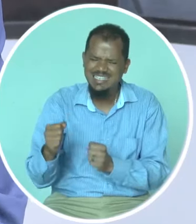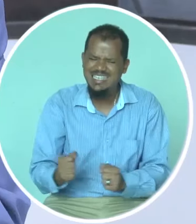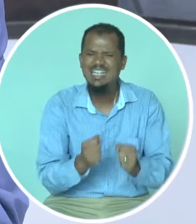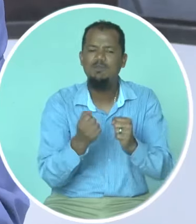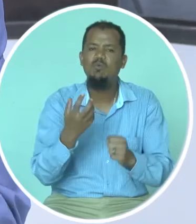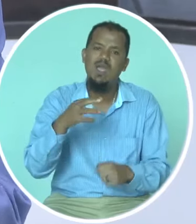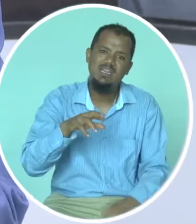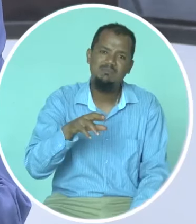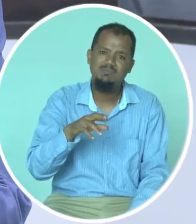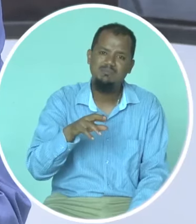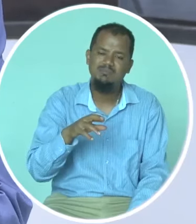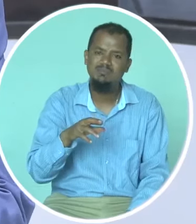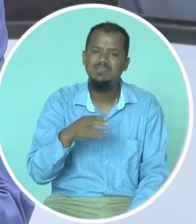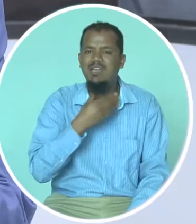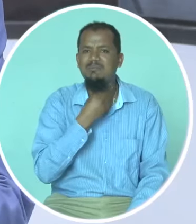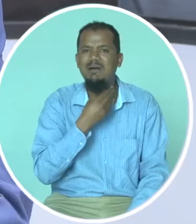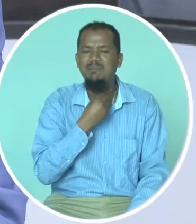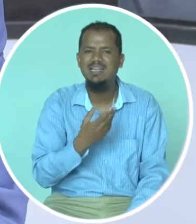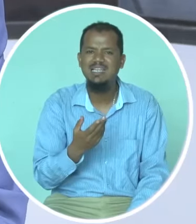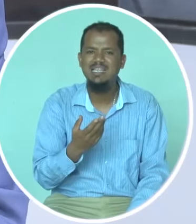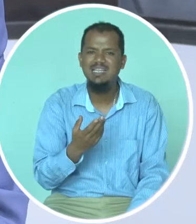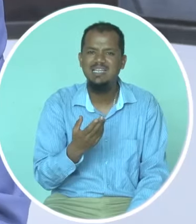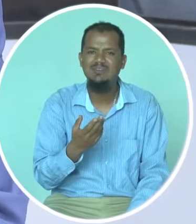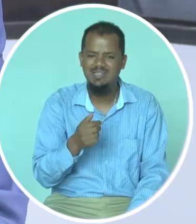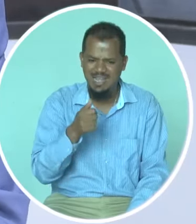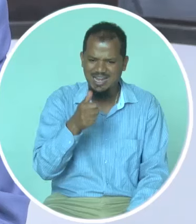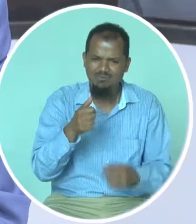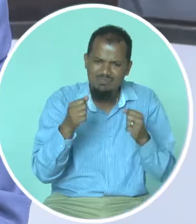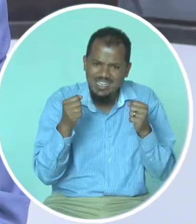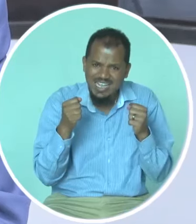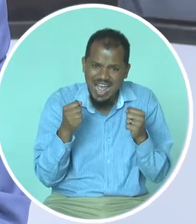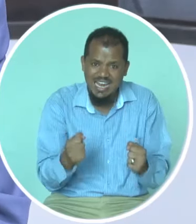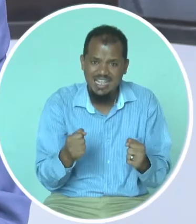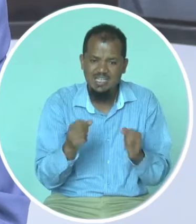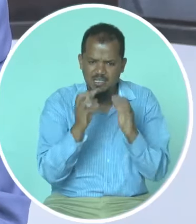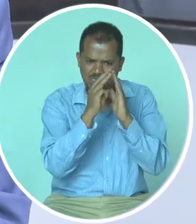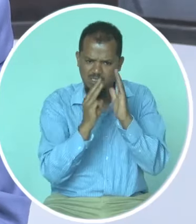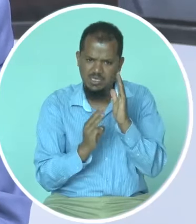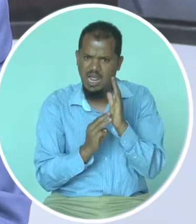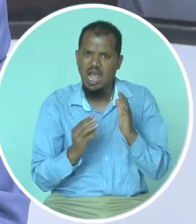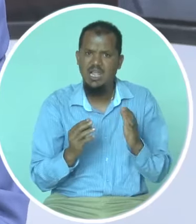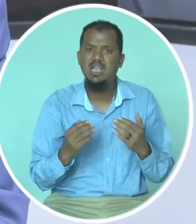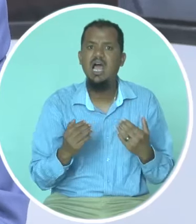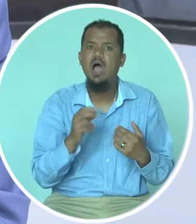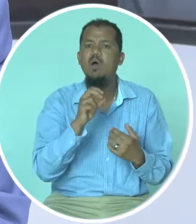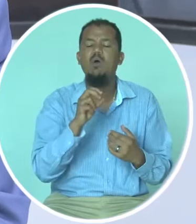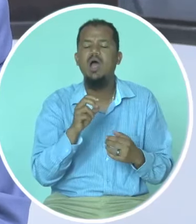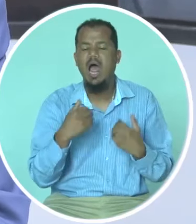سيستميك وينم بنجري بامارينياو راسون يشالا سرعات يالو سرعات